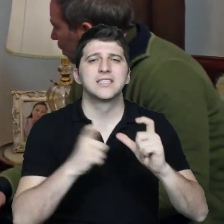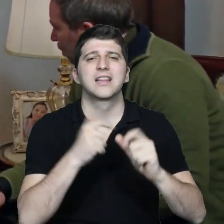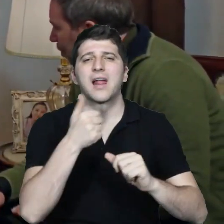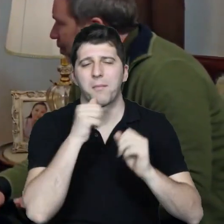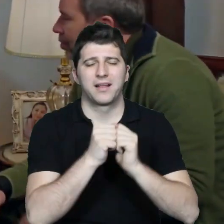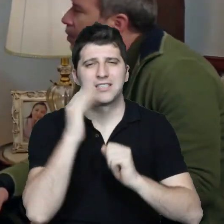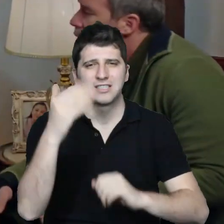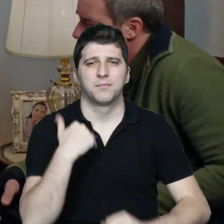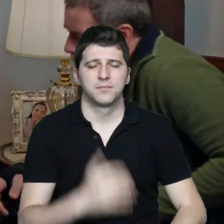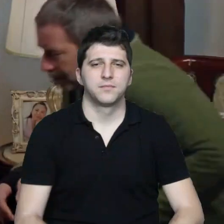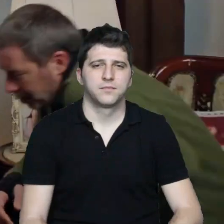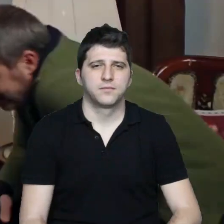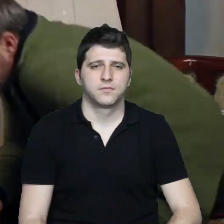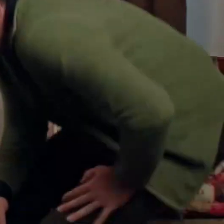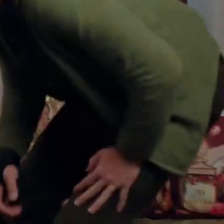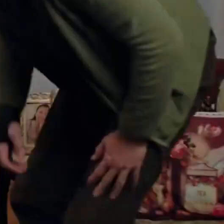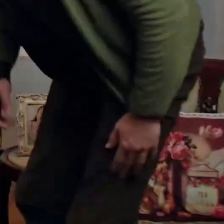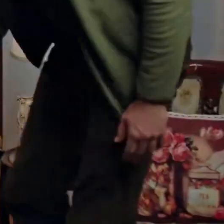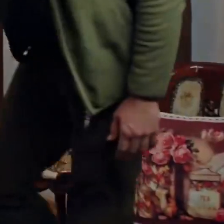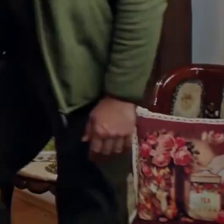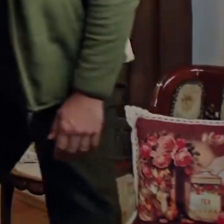yanına. Hadi.